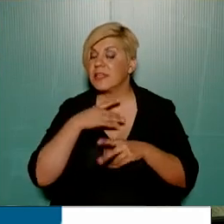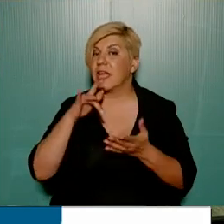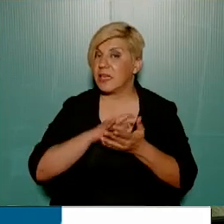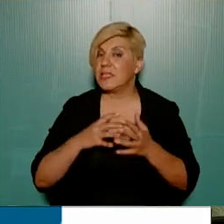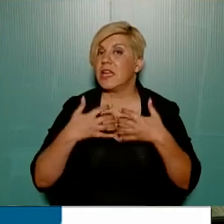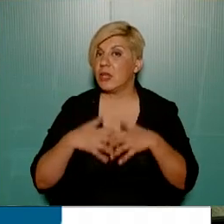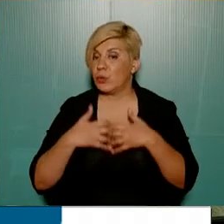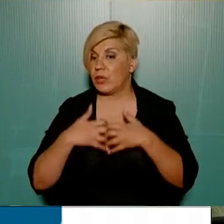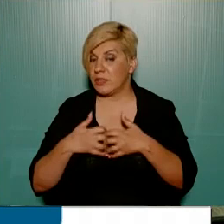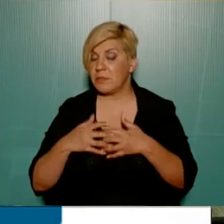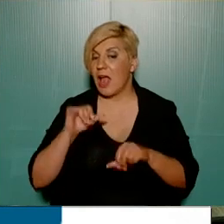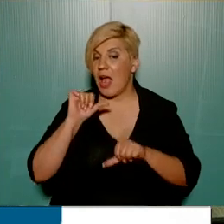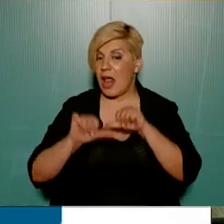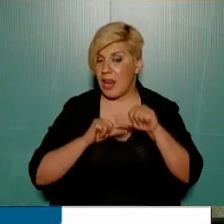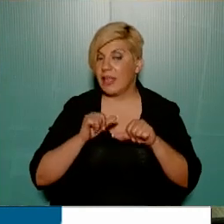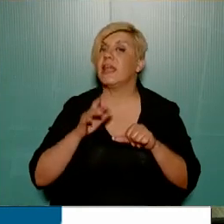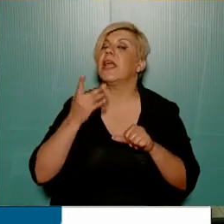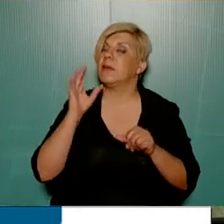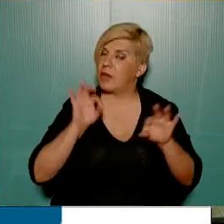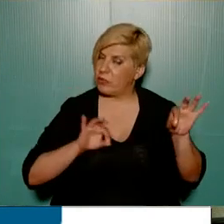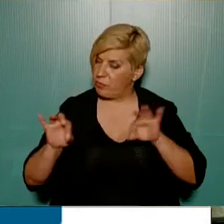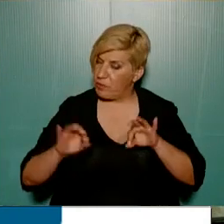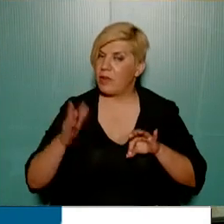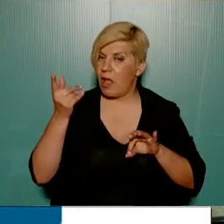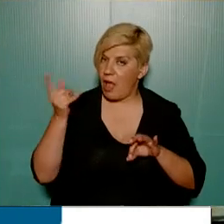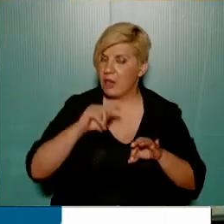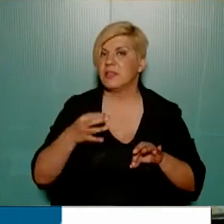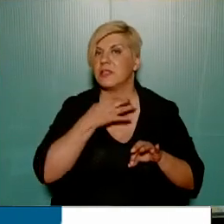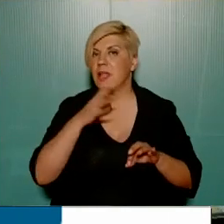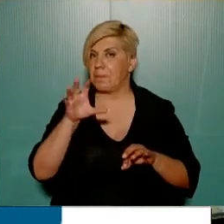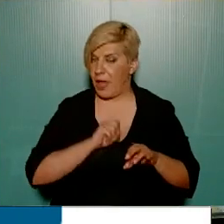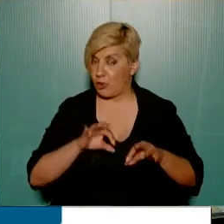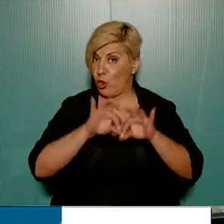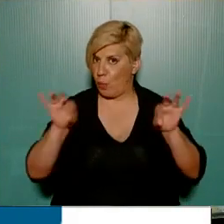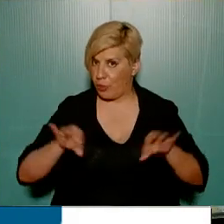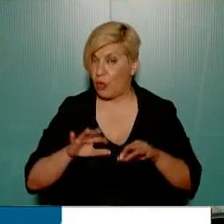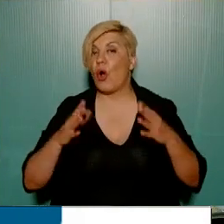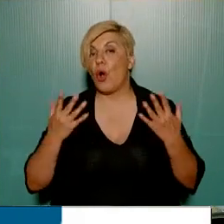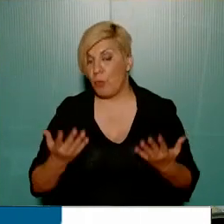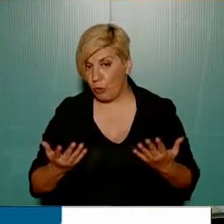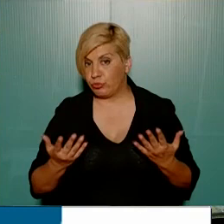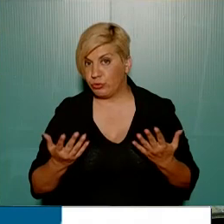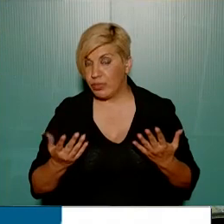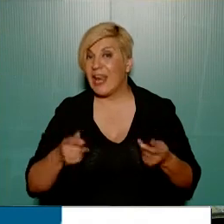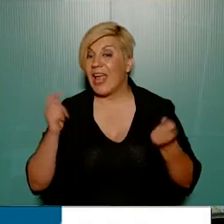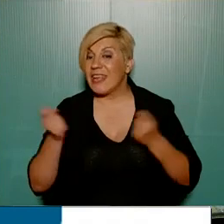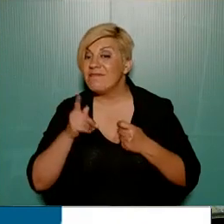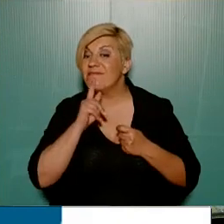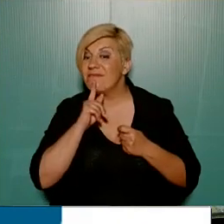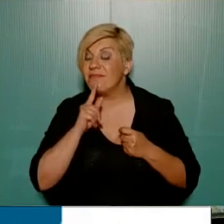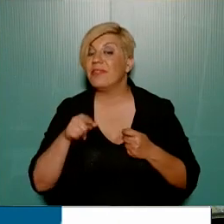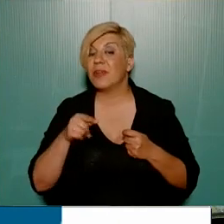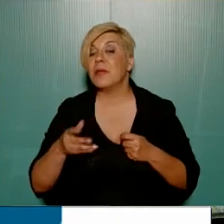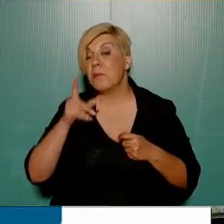άρα με μια αλλαγή ρεμοτομίας μπορεί να πάρει άλλες χρήσεις. Όμως, για να γίνει οτιδήποτε,